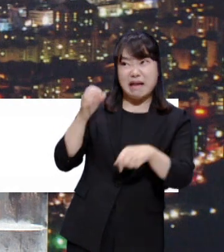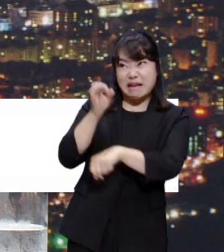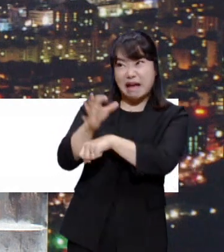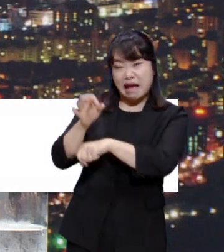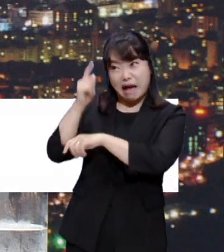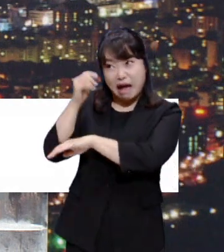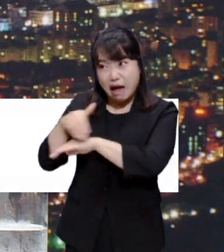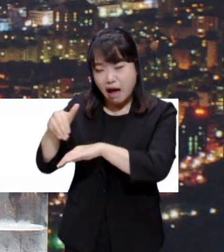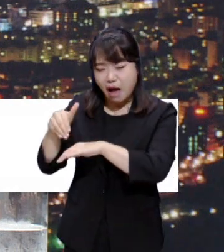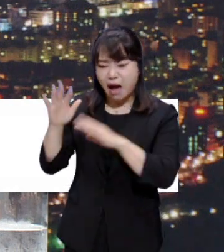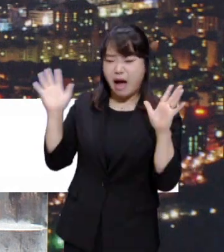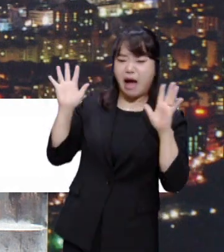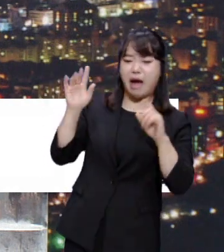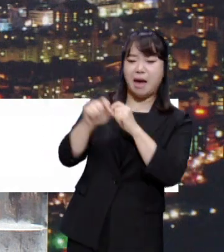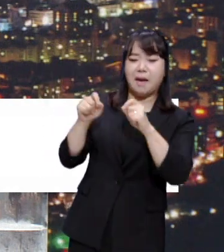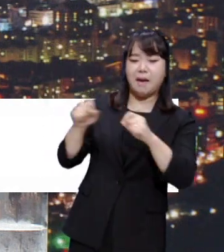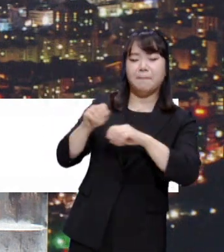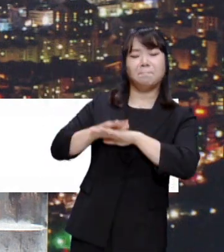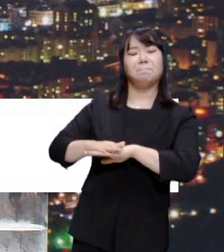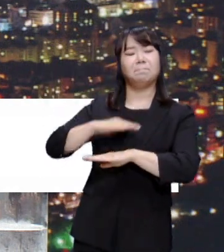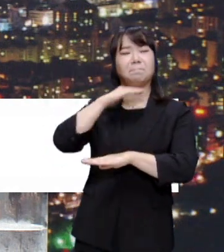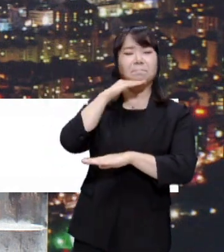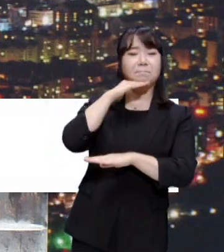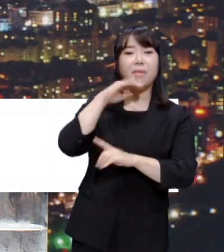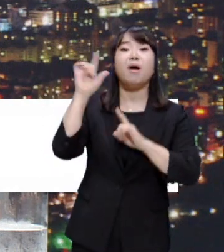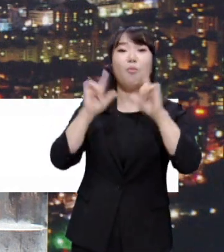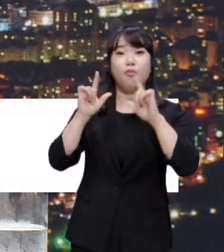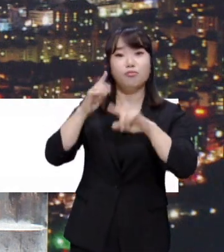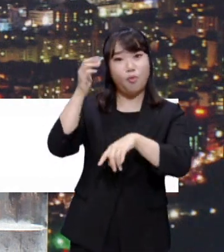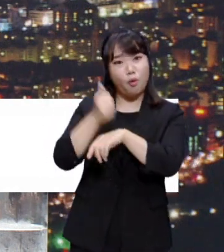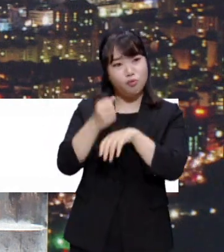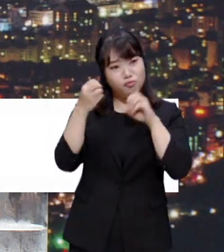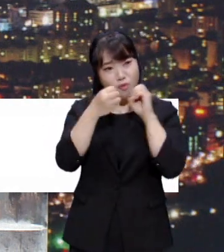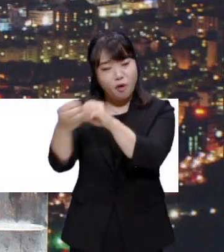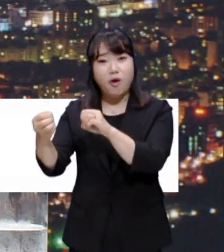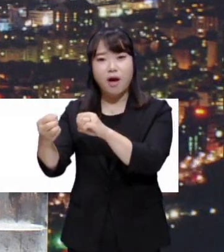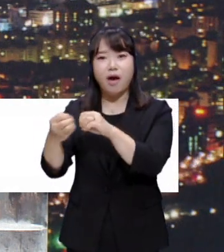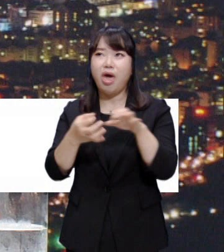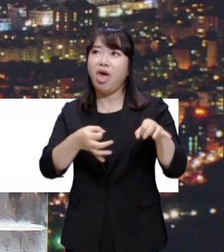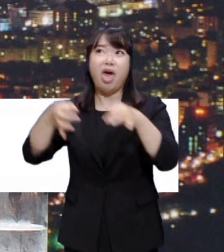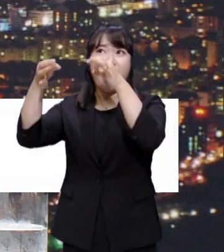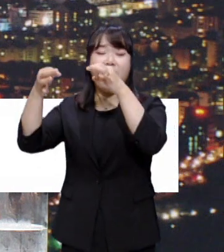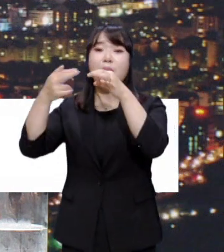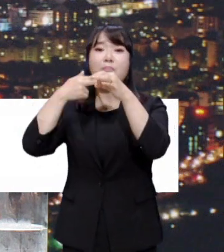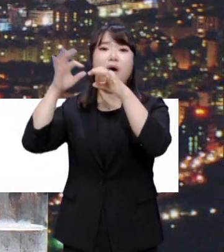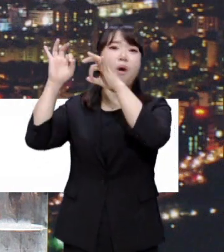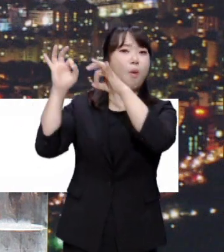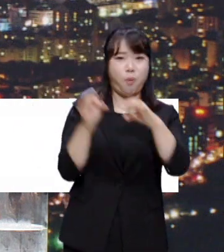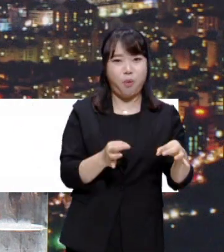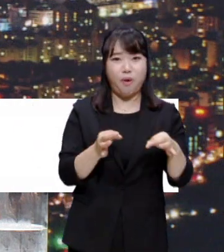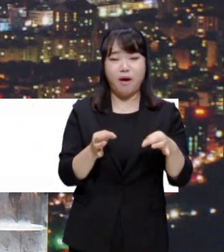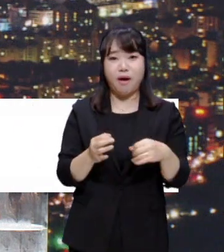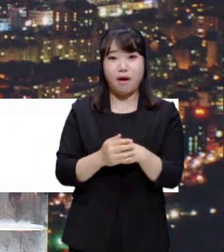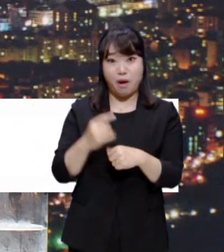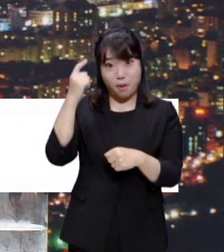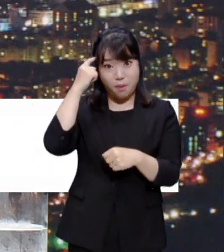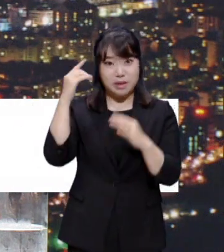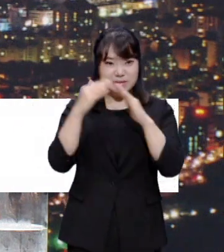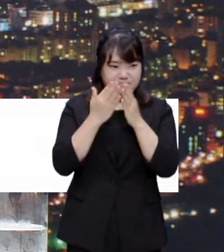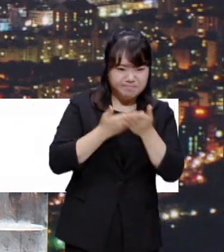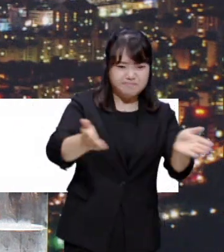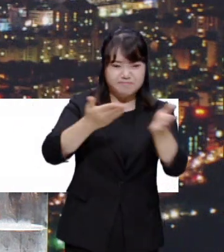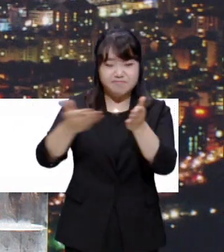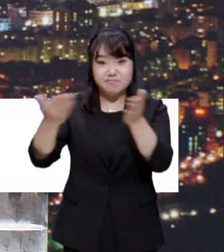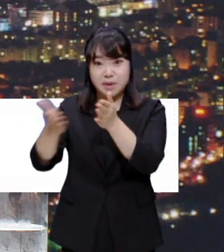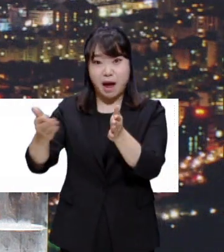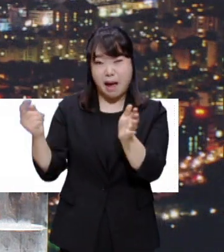구매 계획이 있던 분들조차도 안 하는 걸로 돌아서고 그 정부가 발표하는 내용에 따라서 서울시의 주택 가격이 이제 공급이 좀 빨라지는 속도로